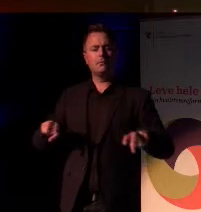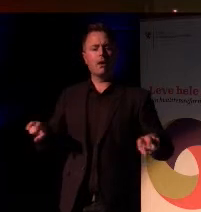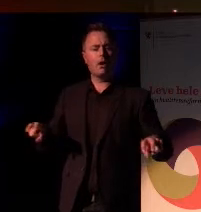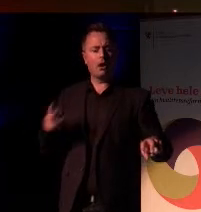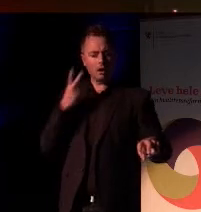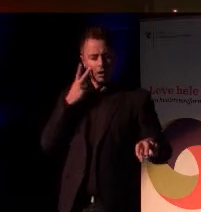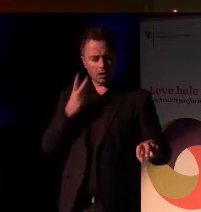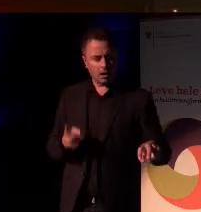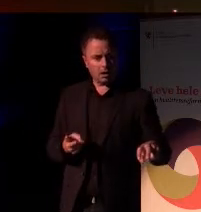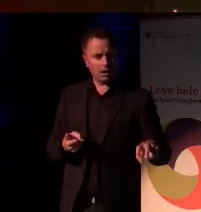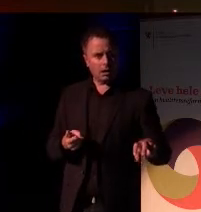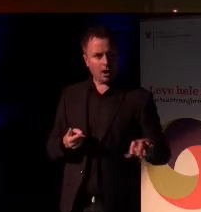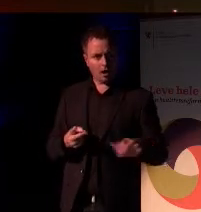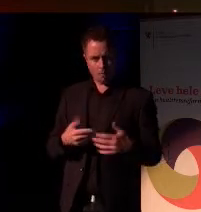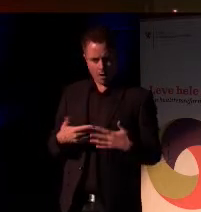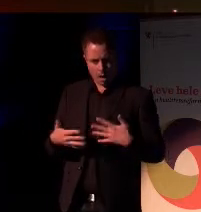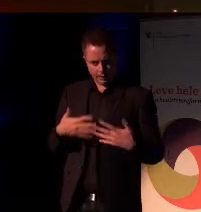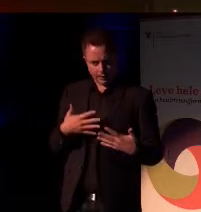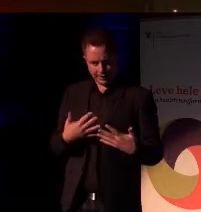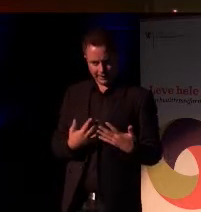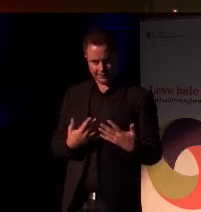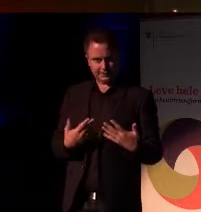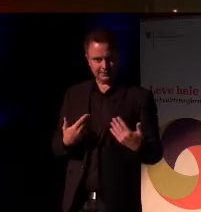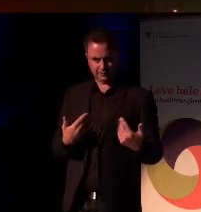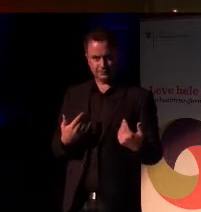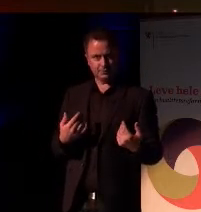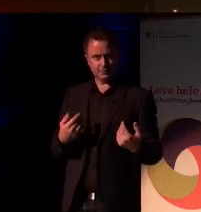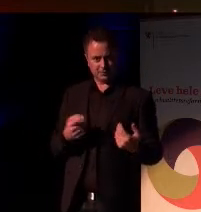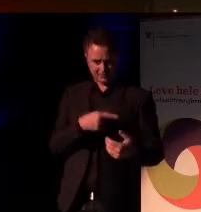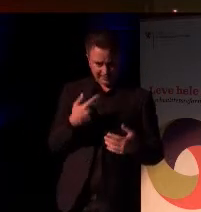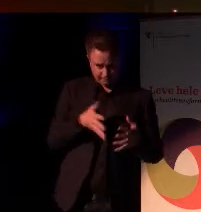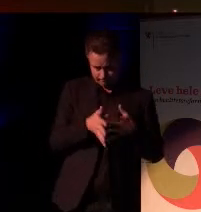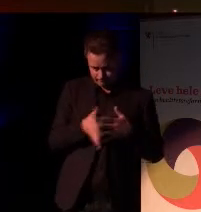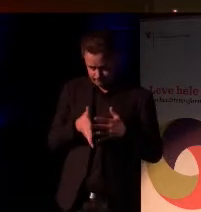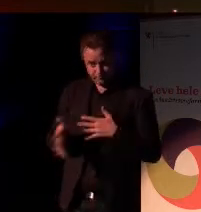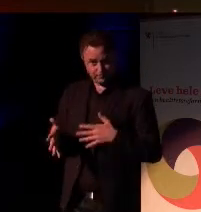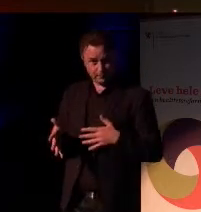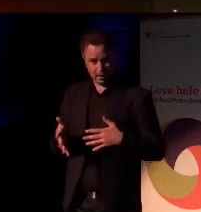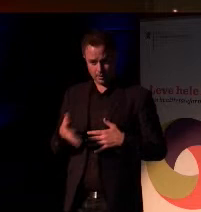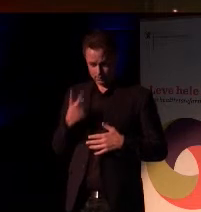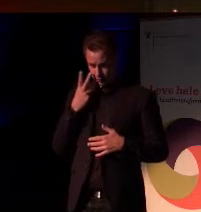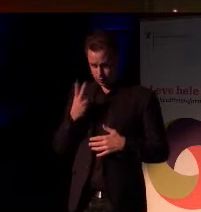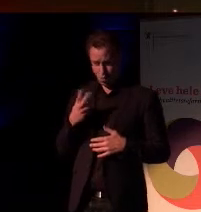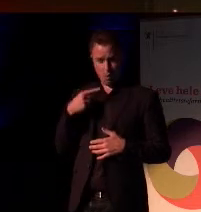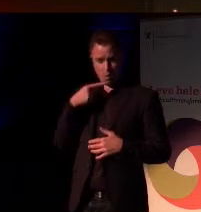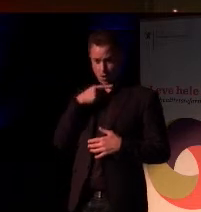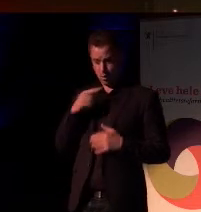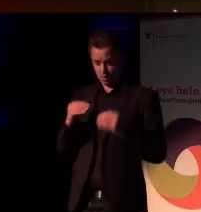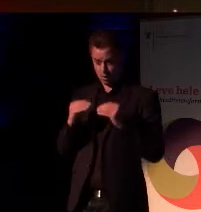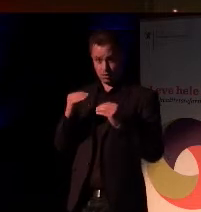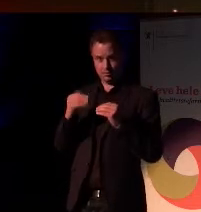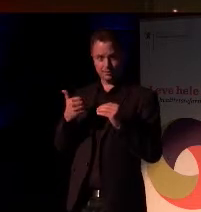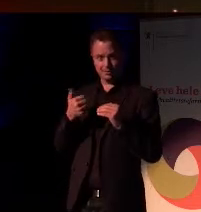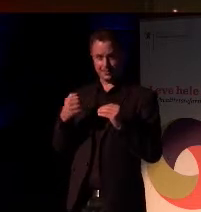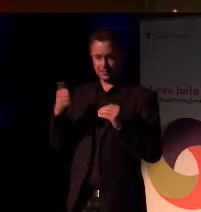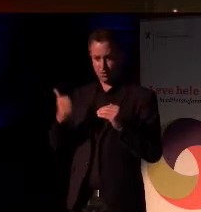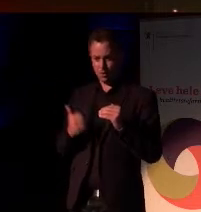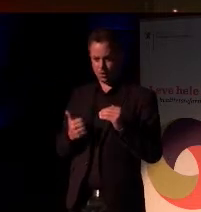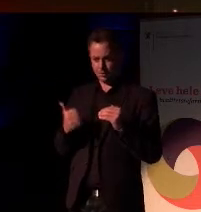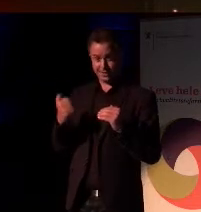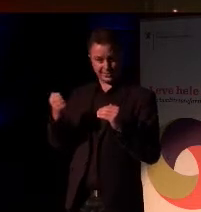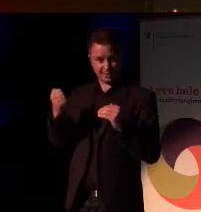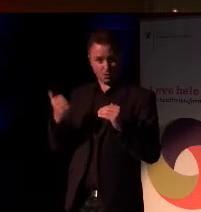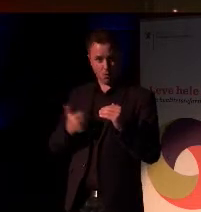hvor stor andel av behandlingsvolumet de utgjorde, igjen den røde streken her, de som er 60, over 60 år, så var det bare